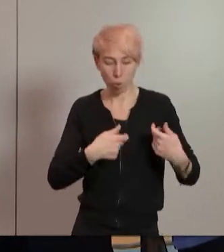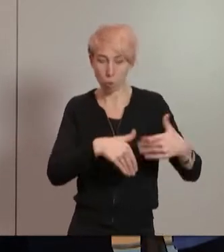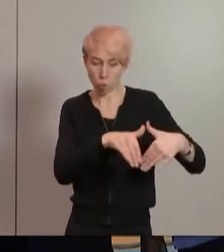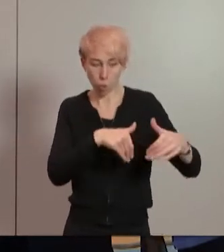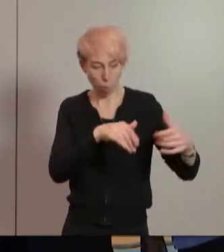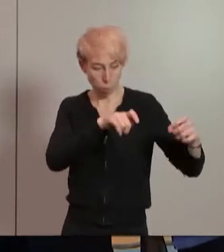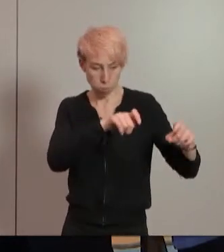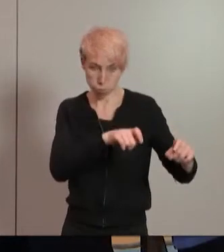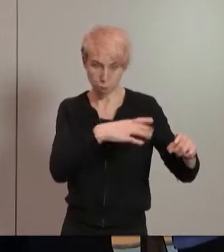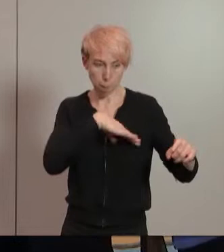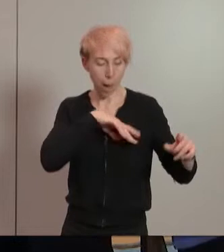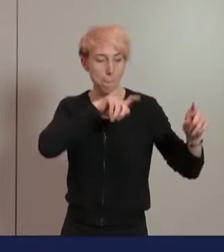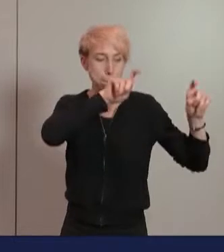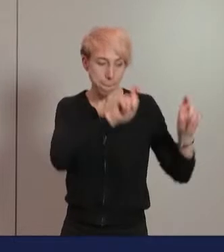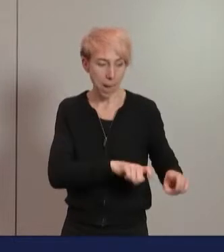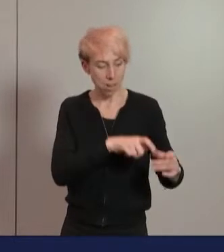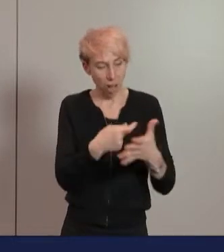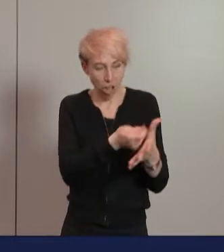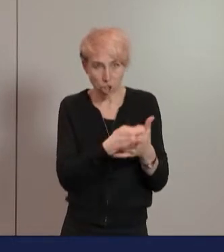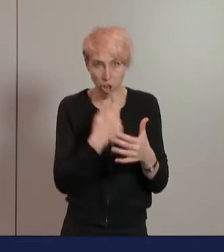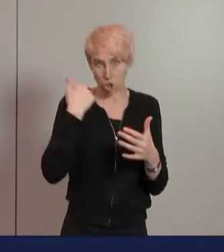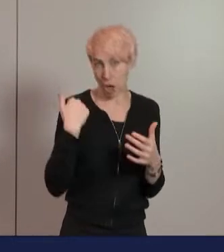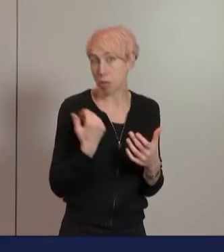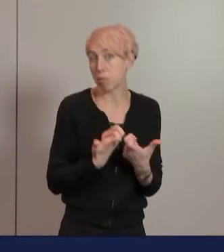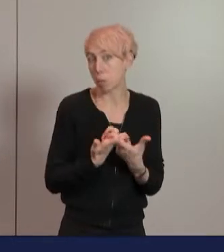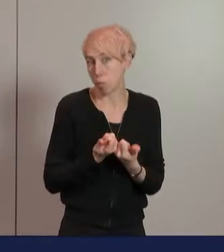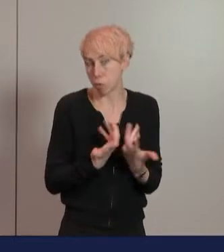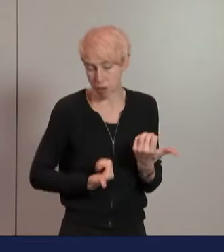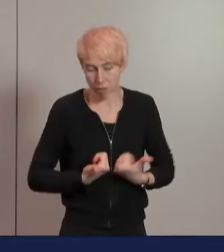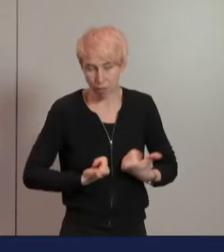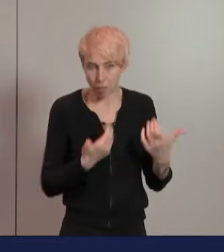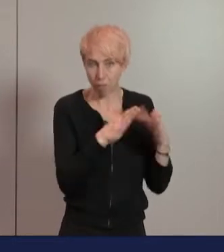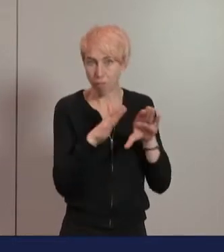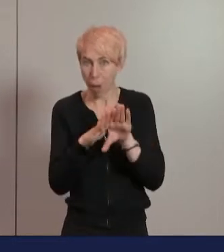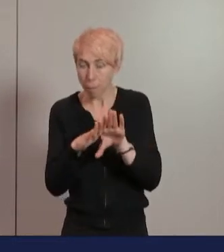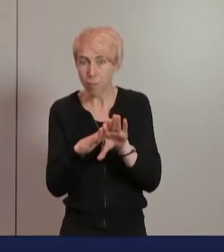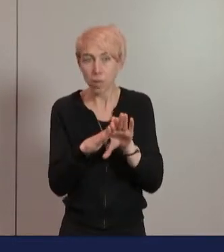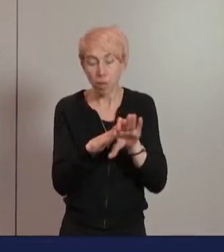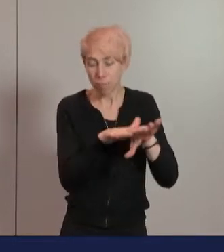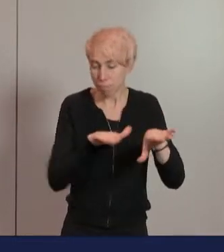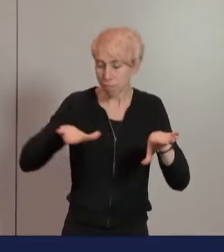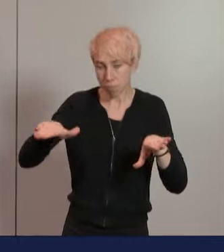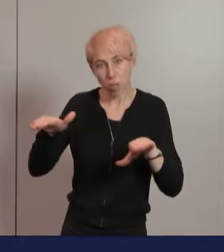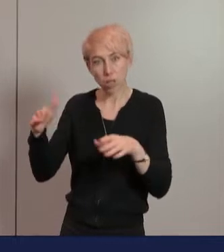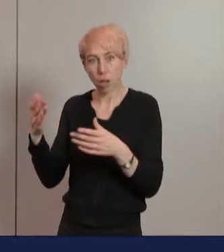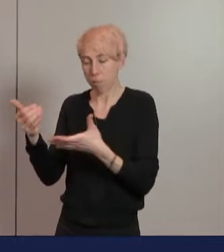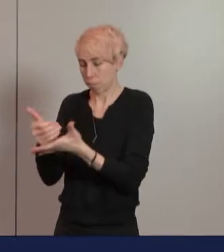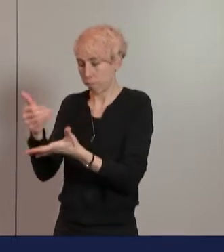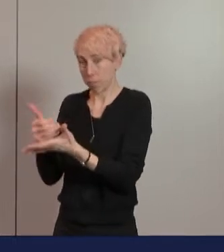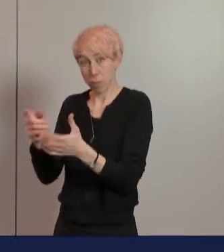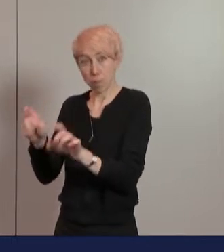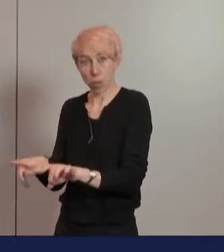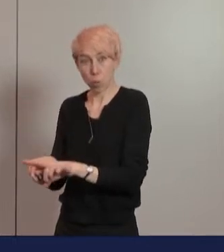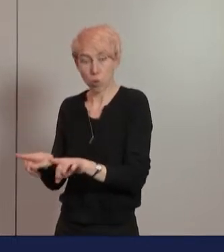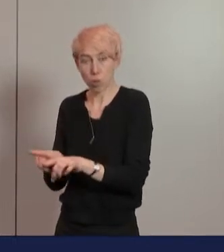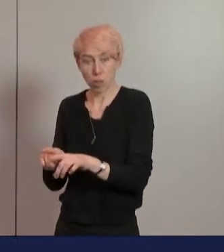charges, du fait de la fermeture de certains services. De l'autre, les recettes de fonctionnement ont elles aussi baissé. On note une